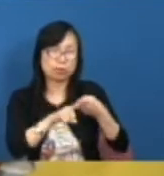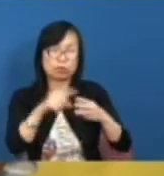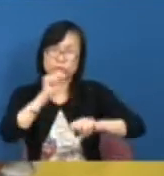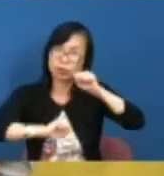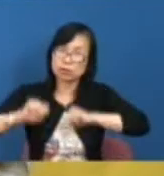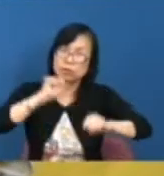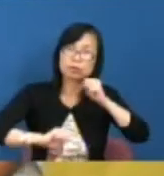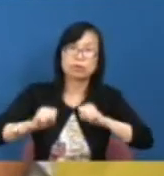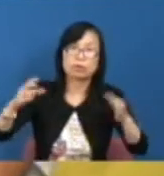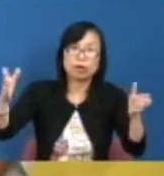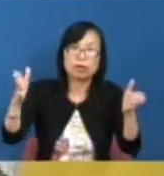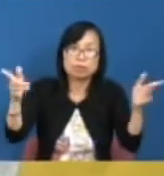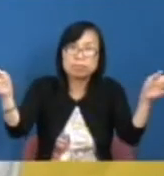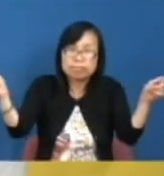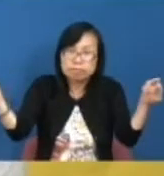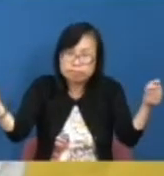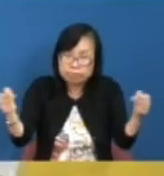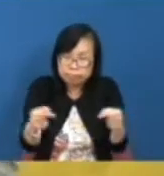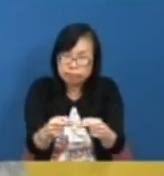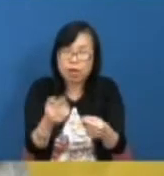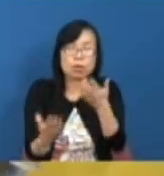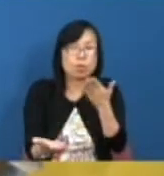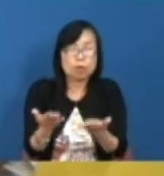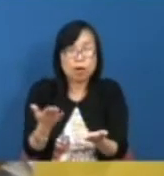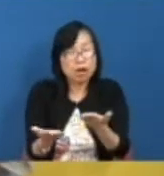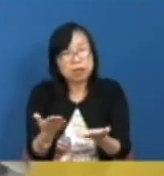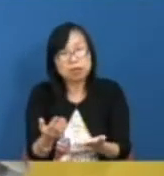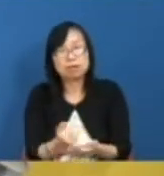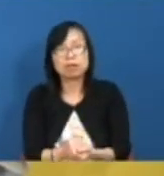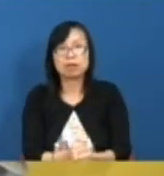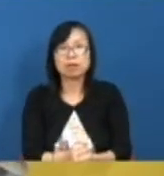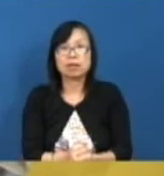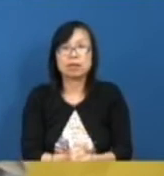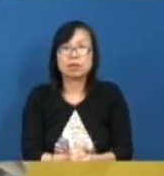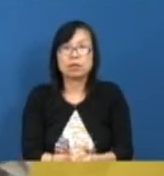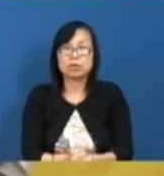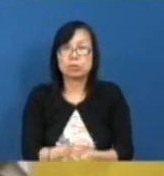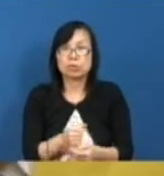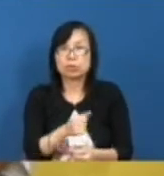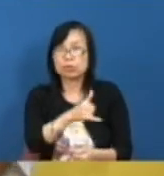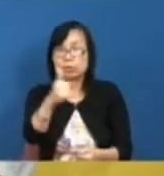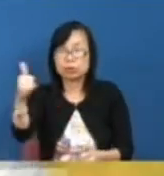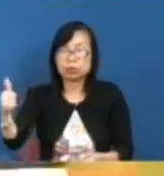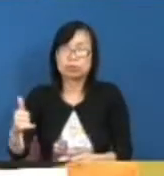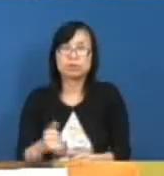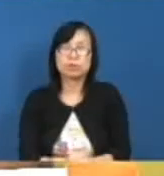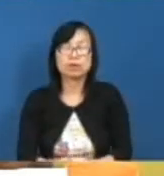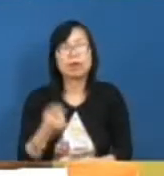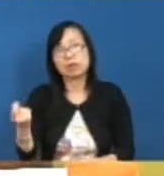竟是只會越嚟越萎縮啊？定係你覺得其實反而是一個即係絕處逢生的機會？ 好簡單啫嘛，即係你睇翻